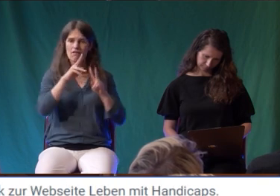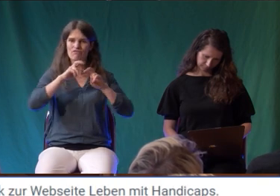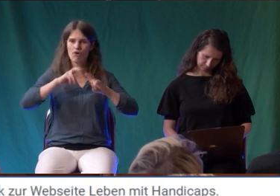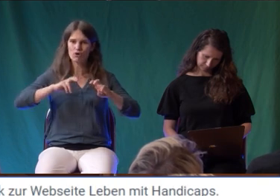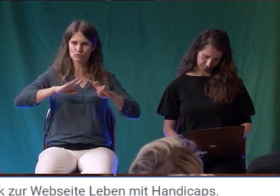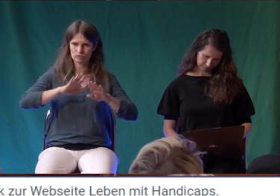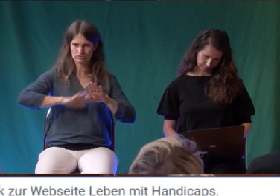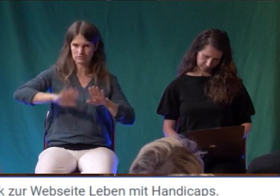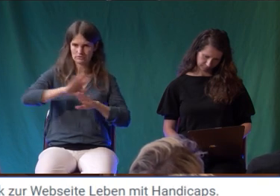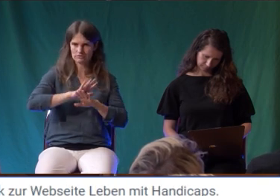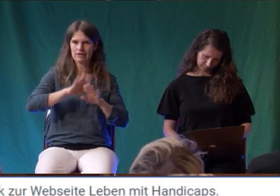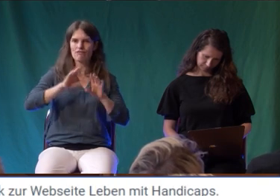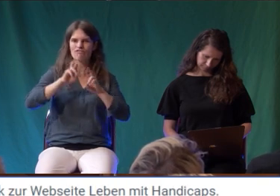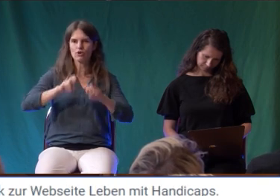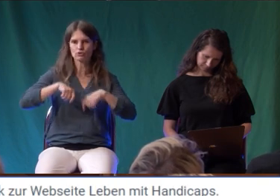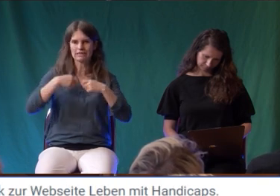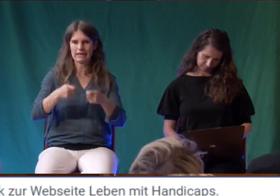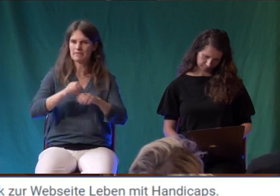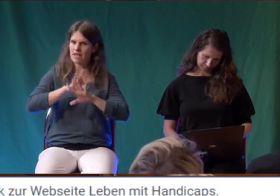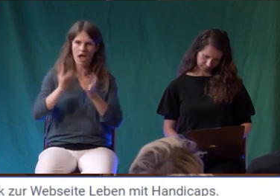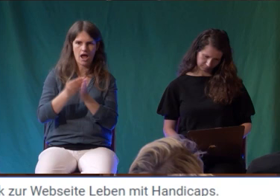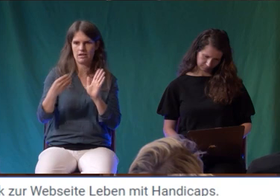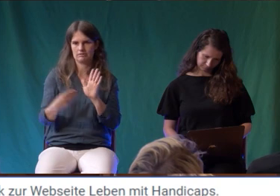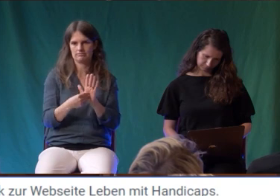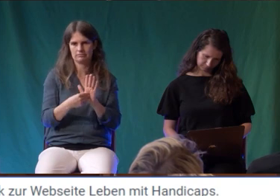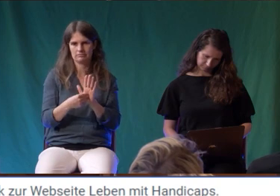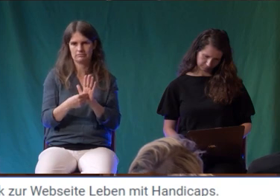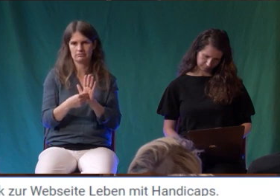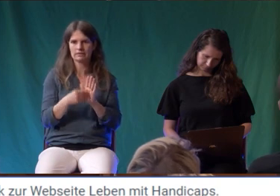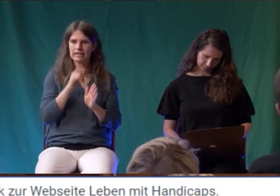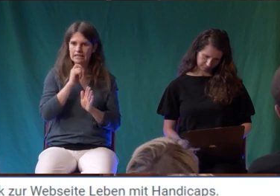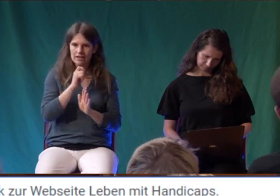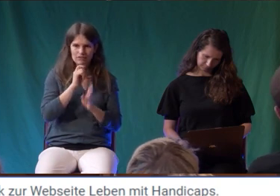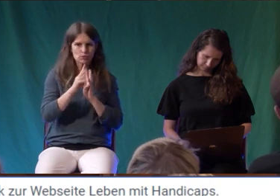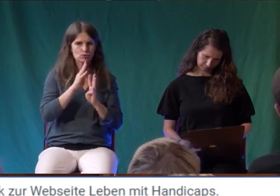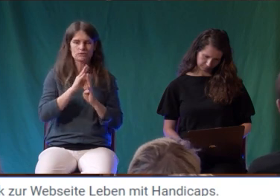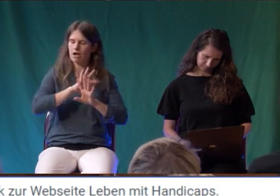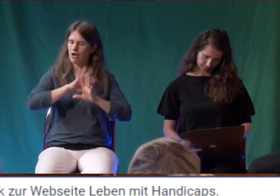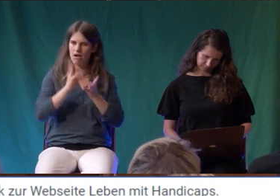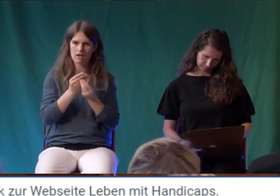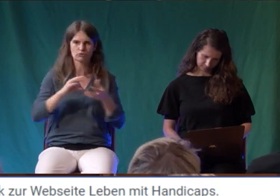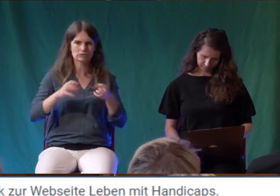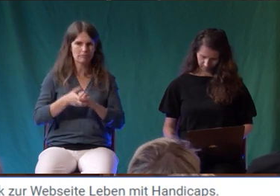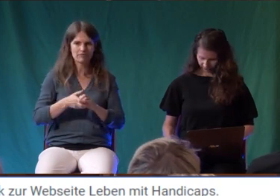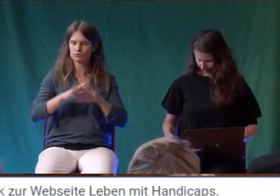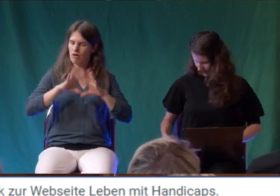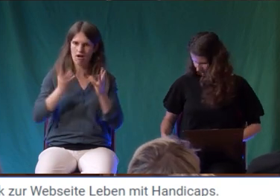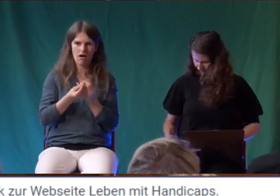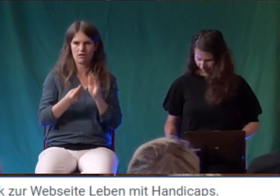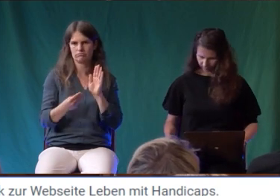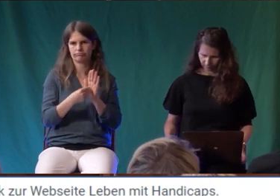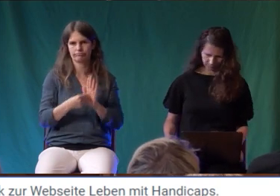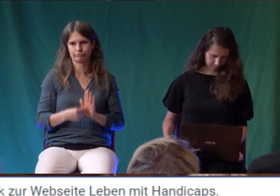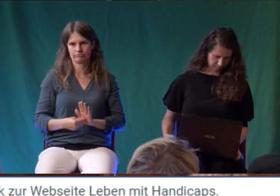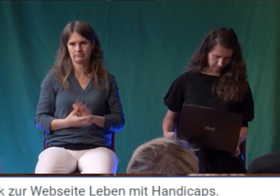sind wirklich alle Forschungsergebnisse also da kann man sich die ganzen Interviews Zusammenfassung und und Ergebnisse alle auch noch